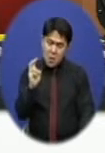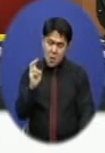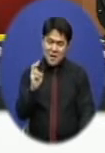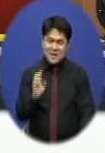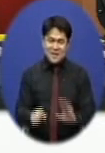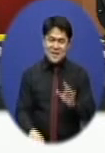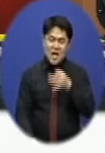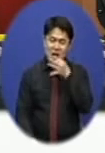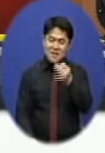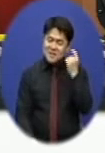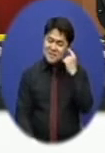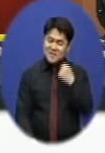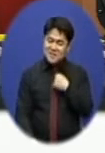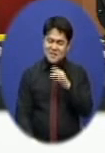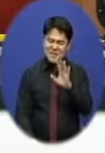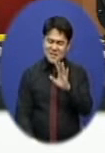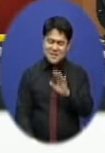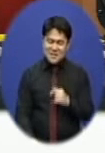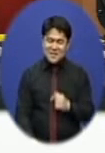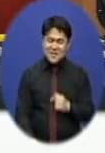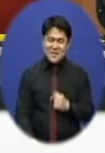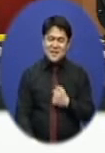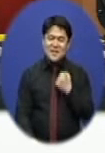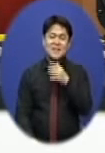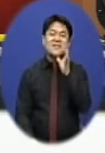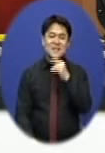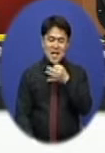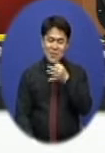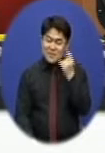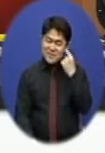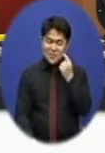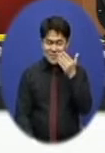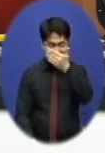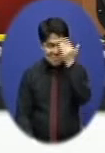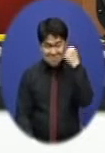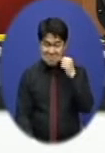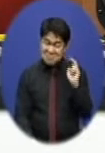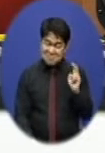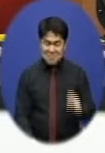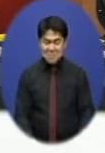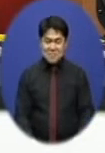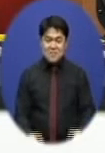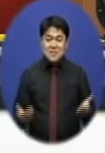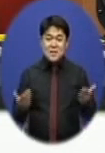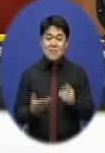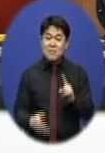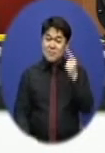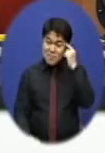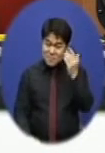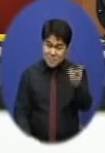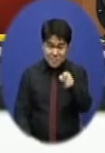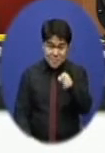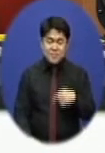아, 목소리가 나이 오대 나이가 좀 적게 목소리가 좀 적게 보이는 것 같습니다. 예. 네. 네. 하고 있는 일은 어떤